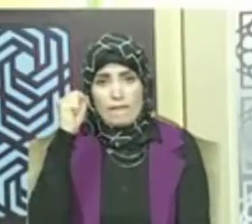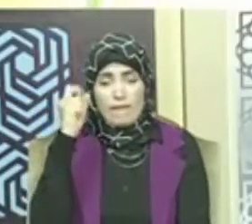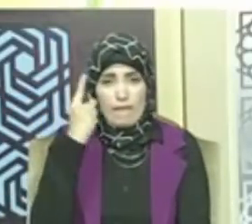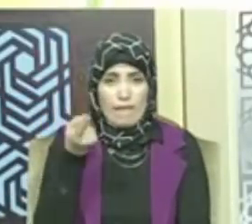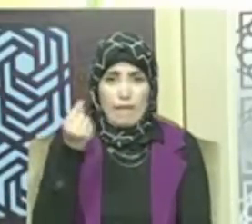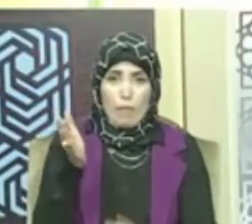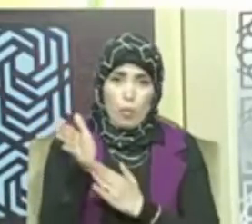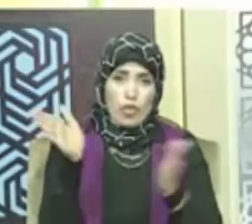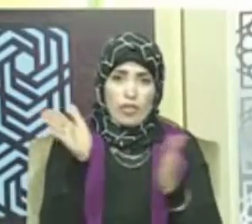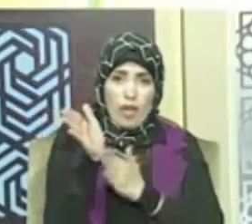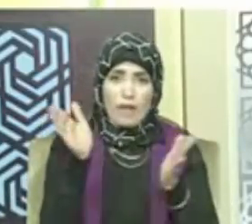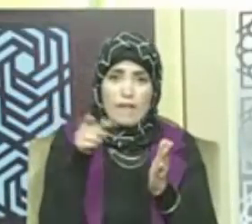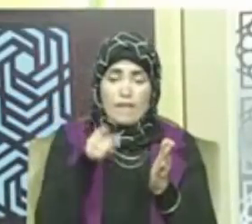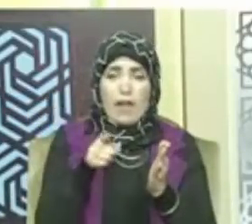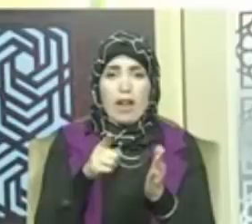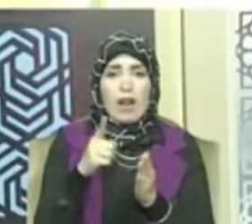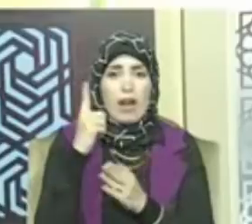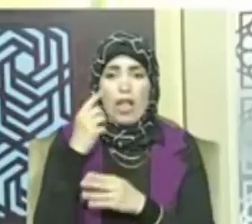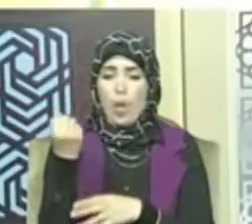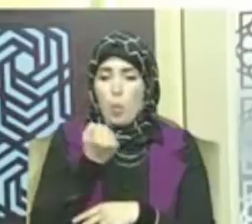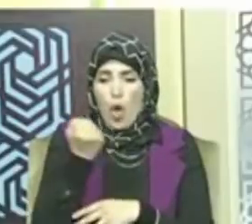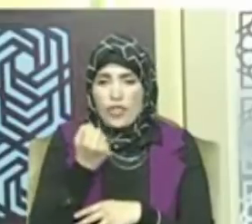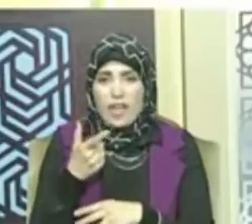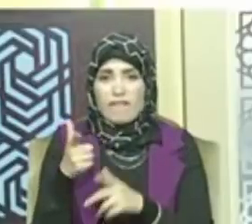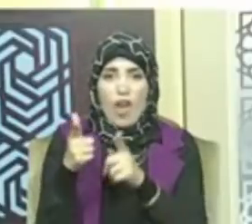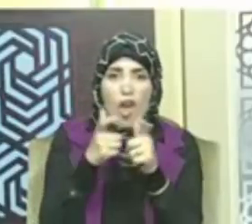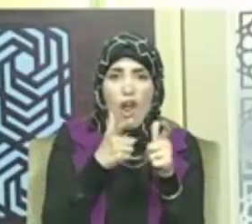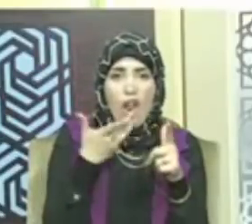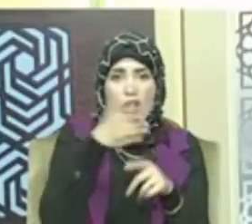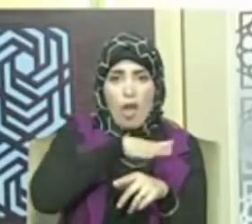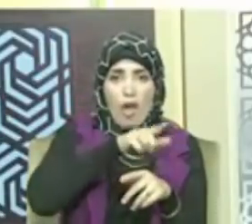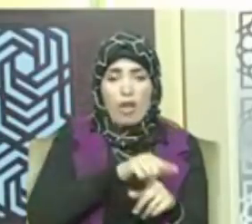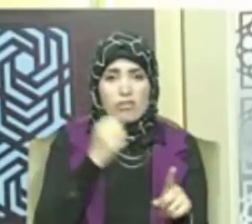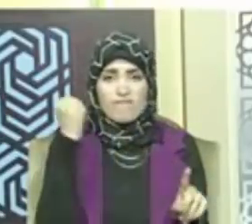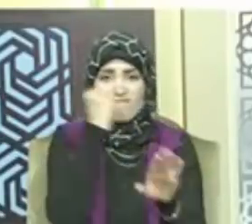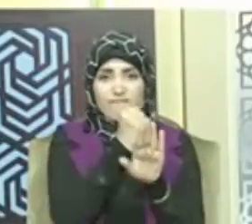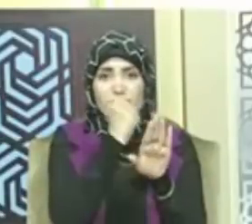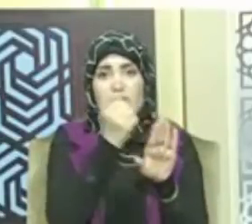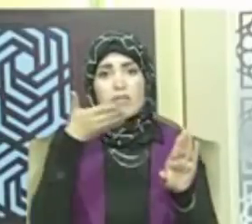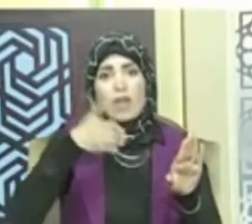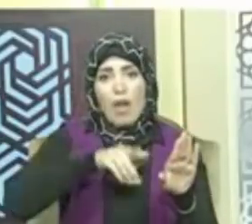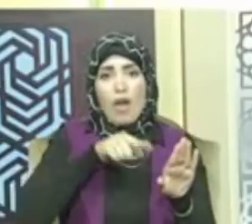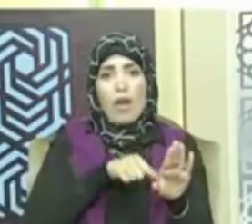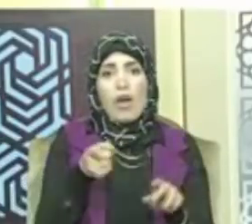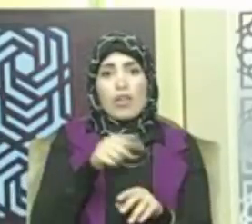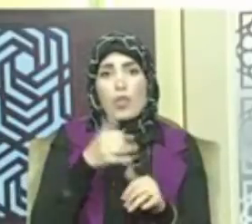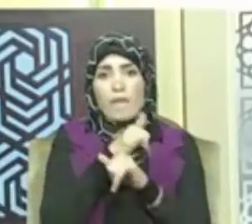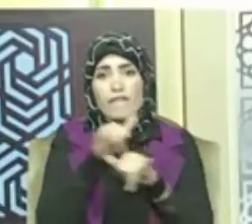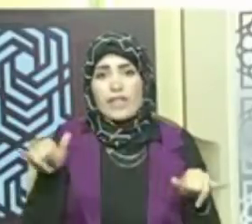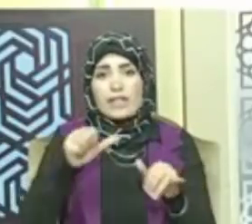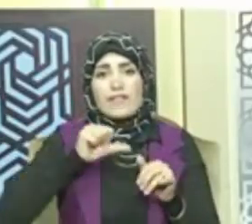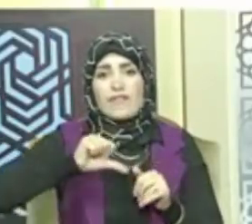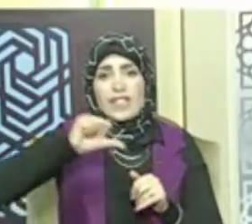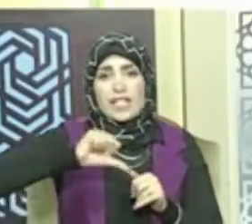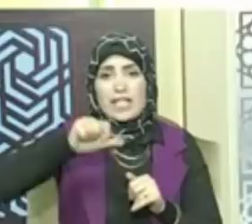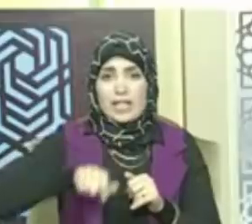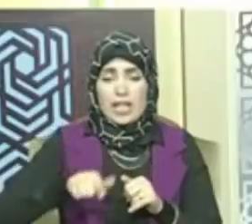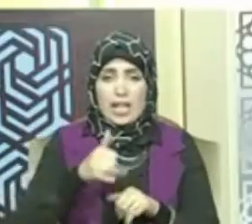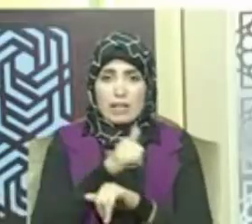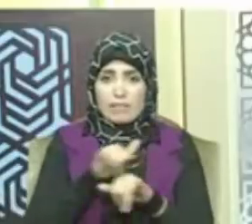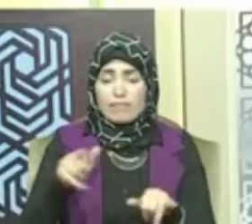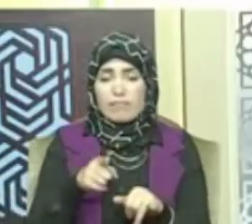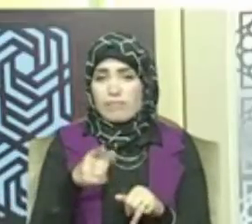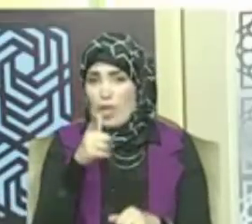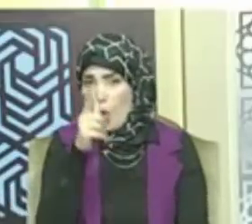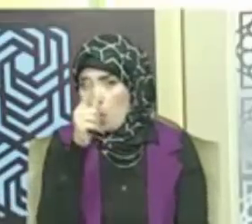احترفت القتل والفساد والإفساد والتخريب